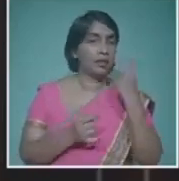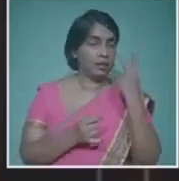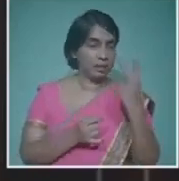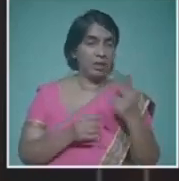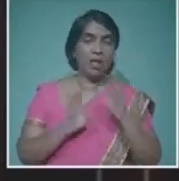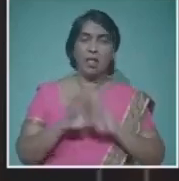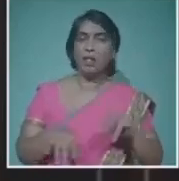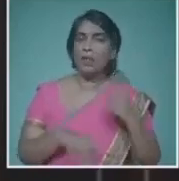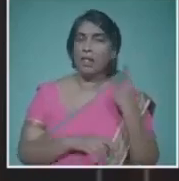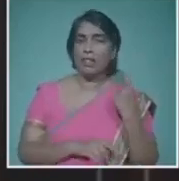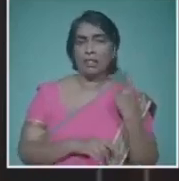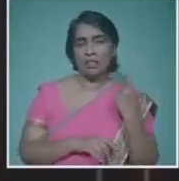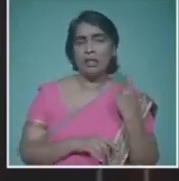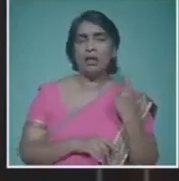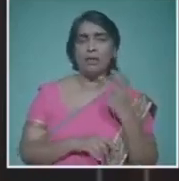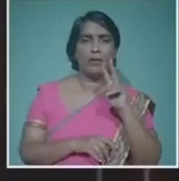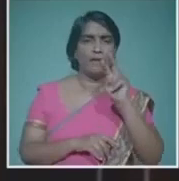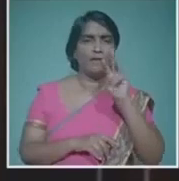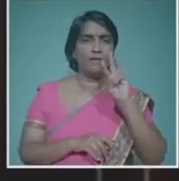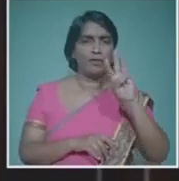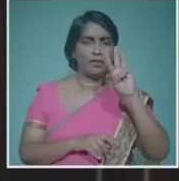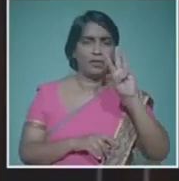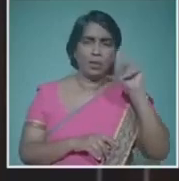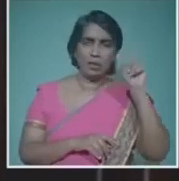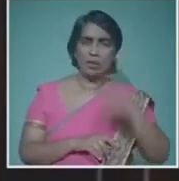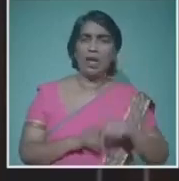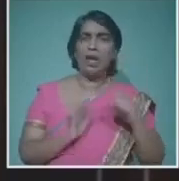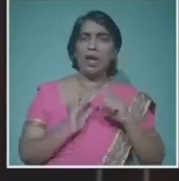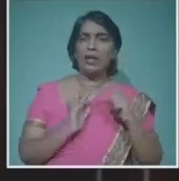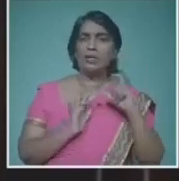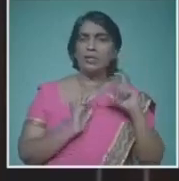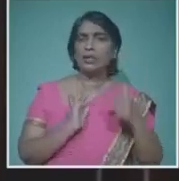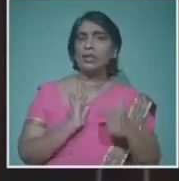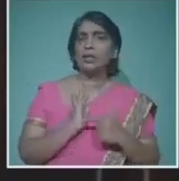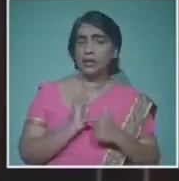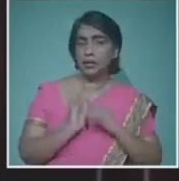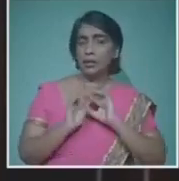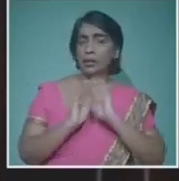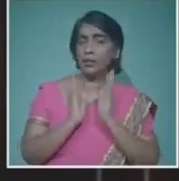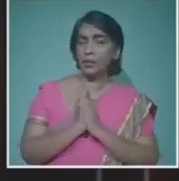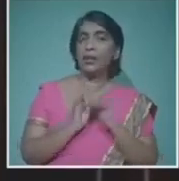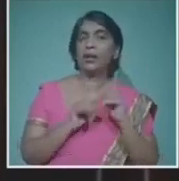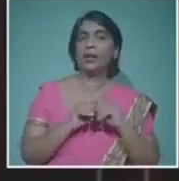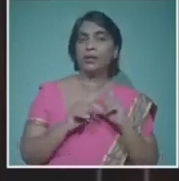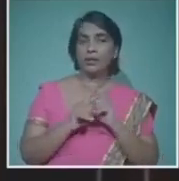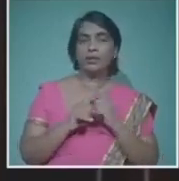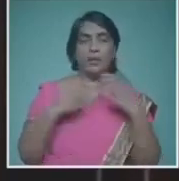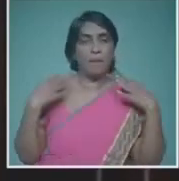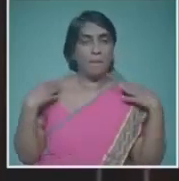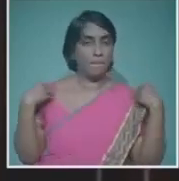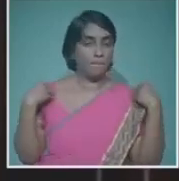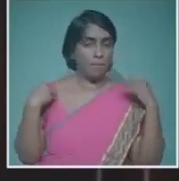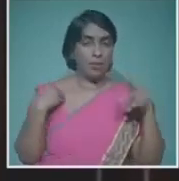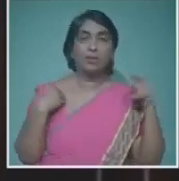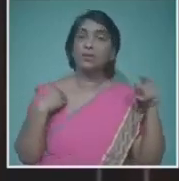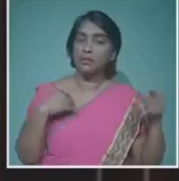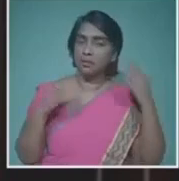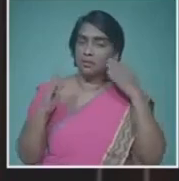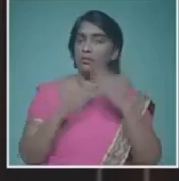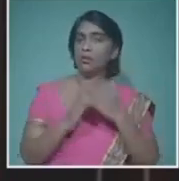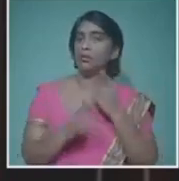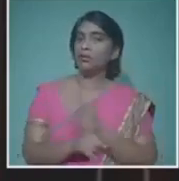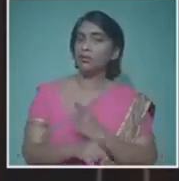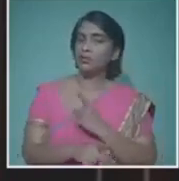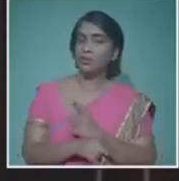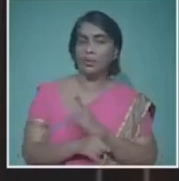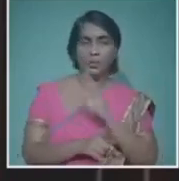ළමයි 1000ක් විතර තමයි 23000කින් ICT තාක්ෂණයට සමස්ත අධ්‍යාපන පද්ධතිය ඉගෙන ගන්න පාසුකම් තියෙන්නේ. මේ සඳහා ගුරුවරු